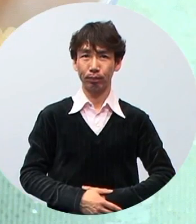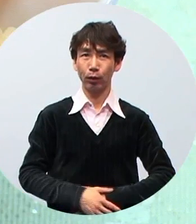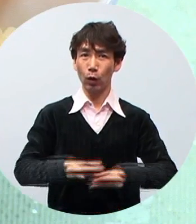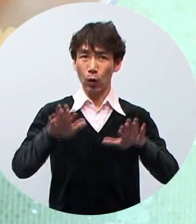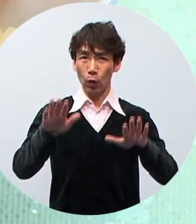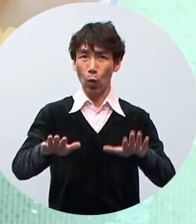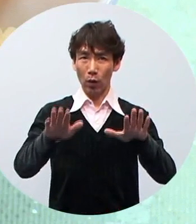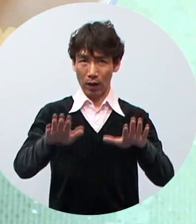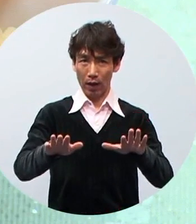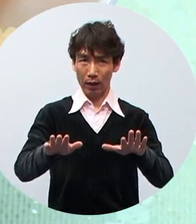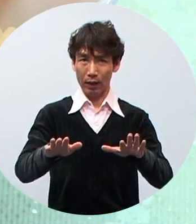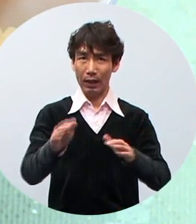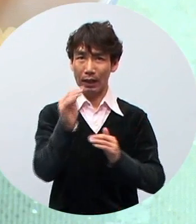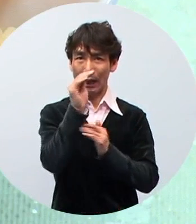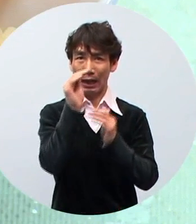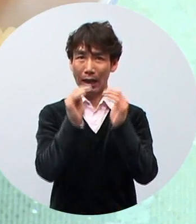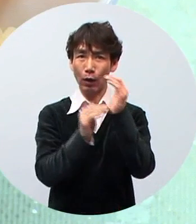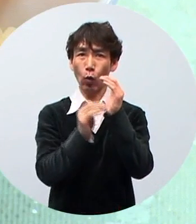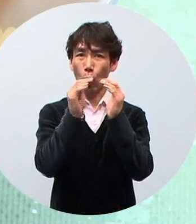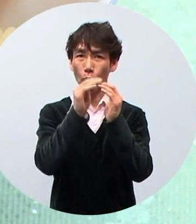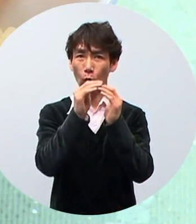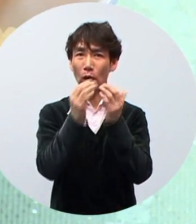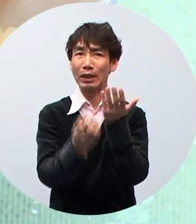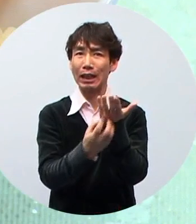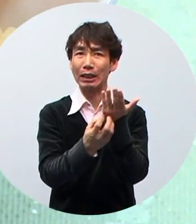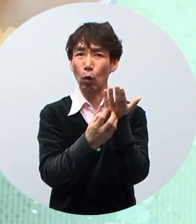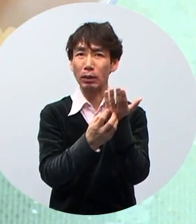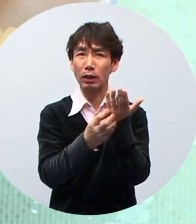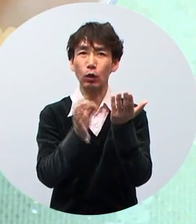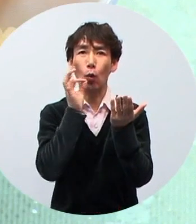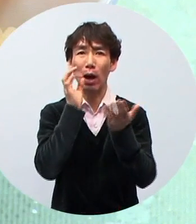今回はタケノコの炊き込みご飯です。